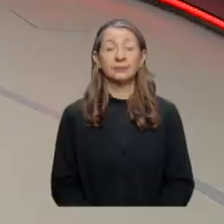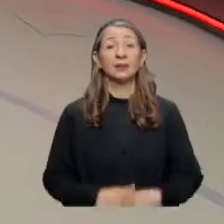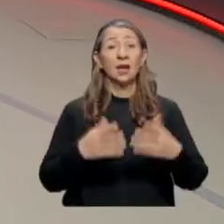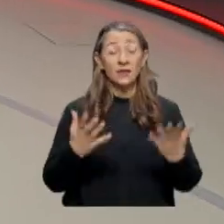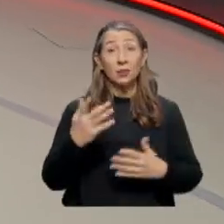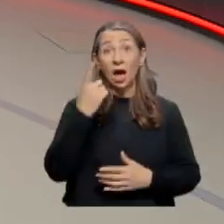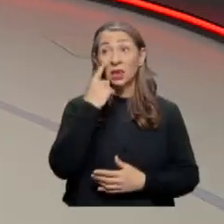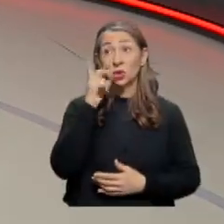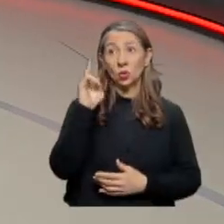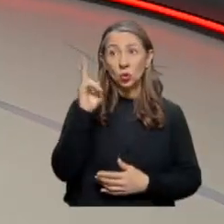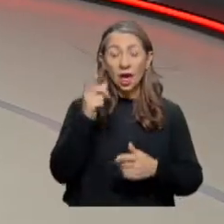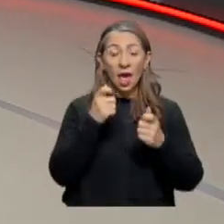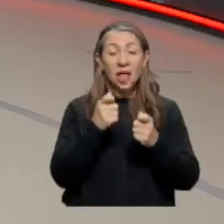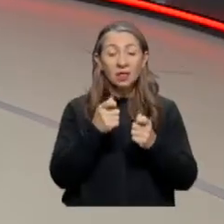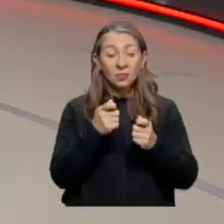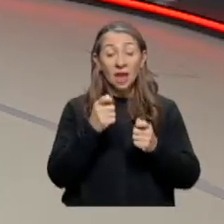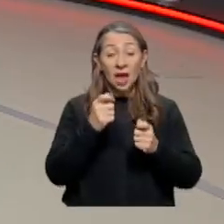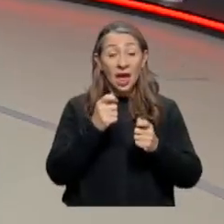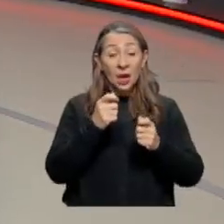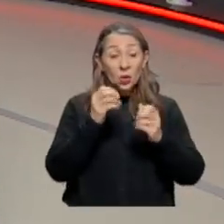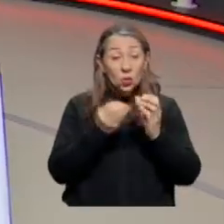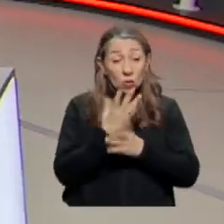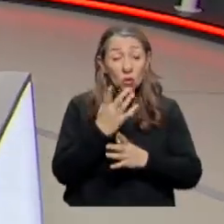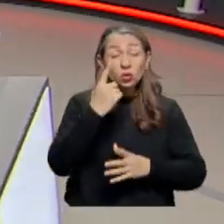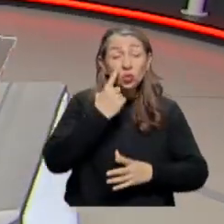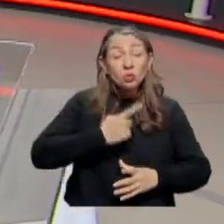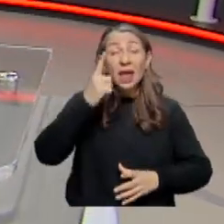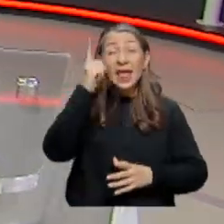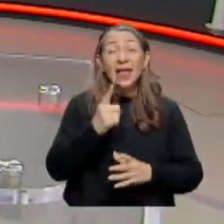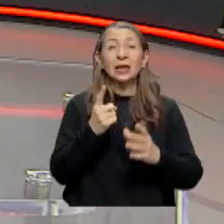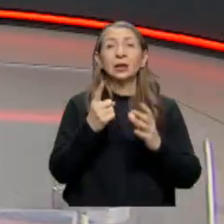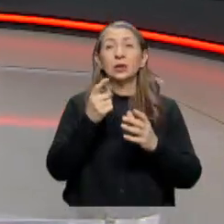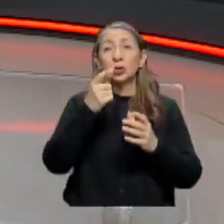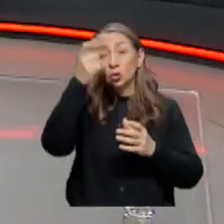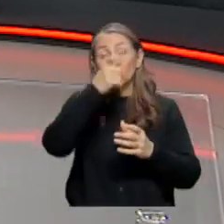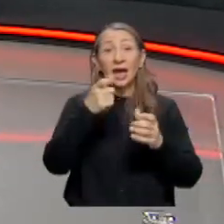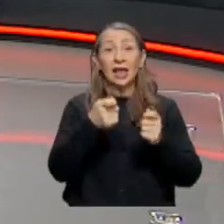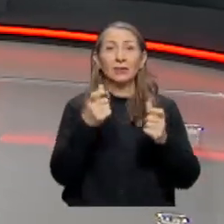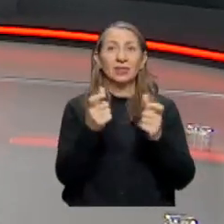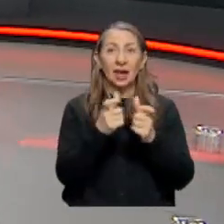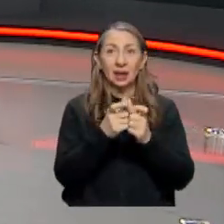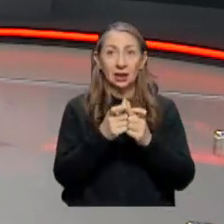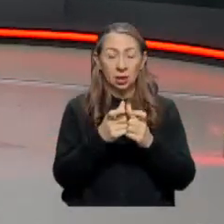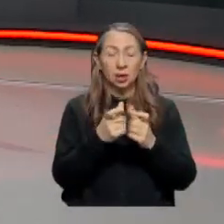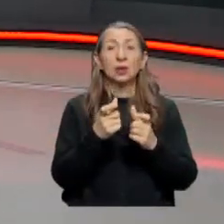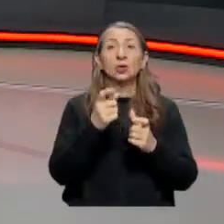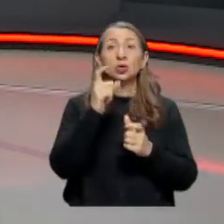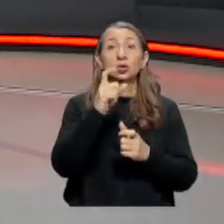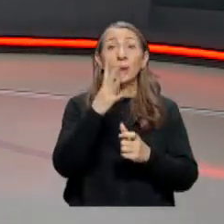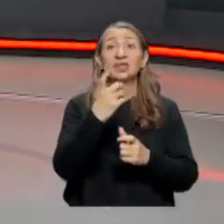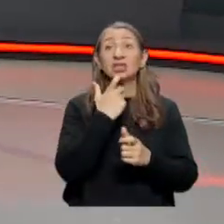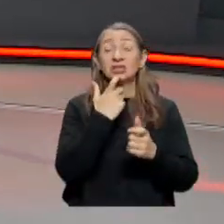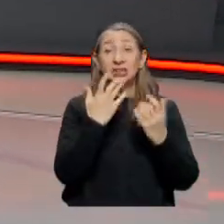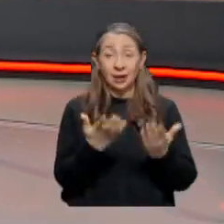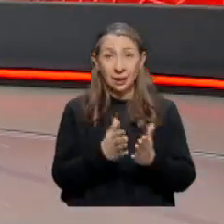Evet, Atatürk'ün eğitimde kurduğu Cumhuriyet'in ilk eğitim kurumu Türk Eğitim Derneği, Türk Maarif Cemiyeti 95